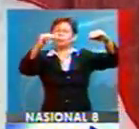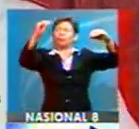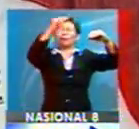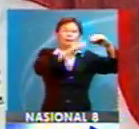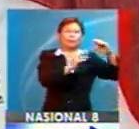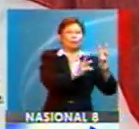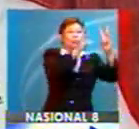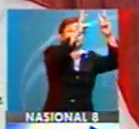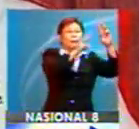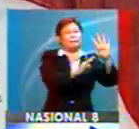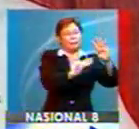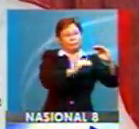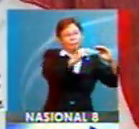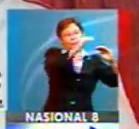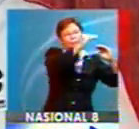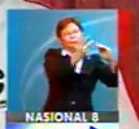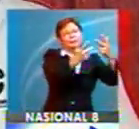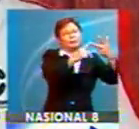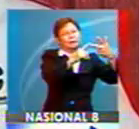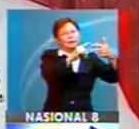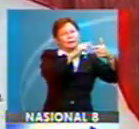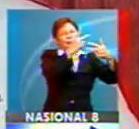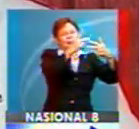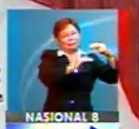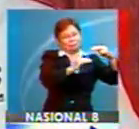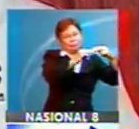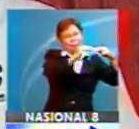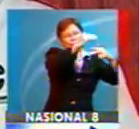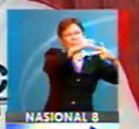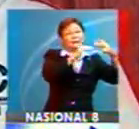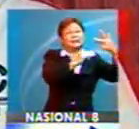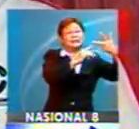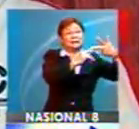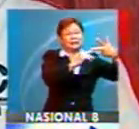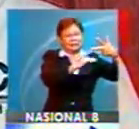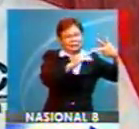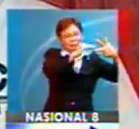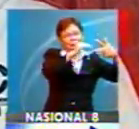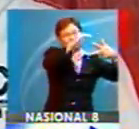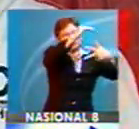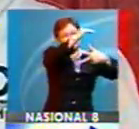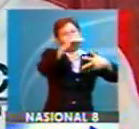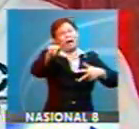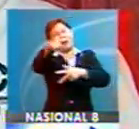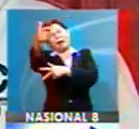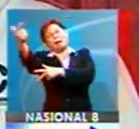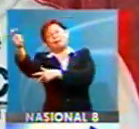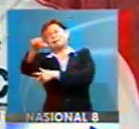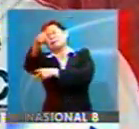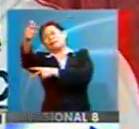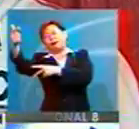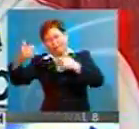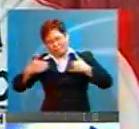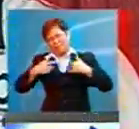wisma 4 tingkat, ya, tiga tingkat, ya. Dan seperti biasa kalau dilihat yang lain itu memang